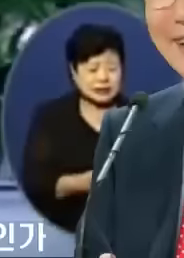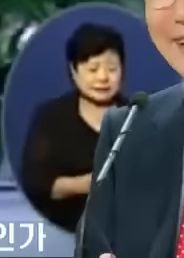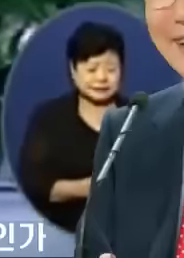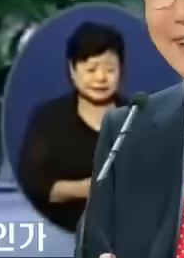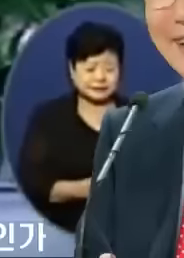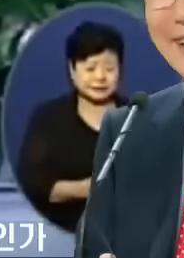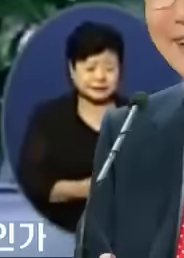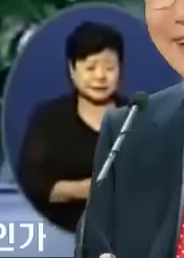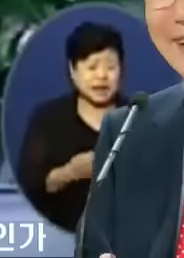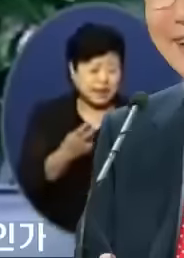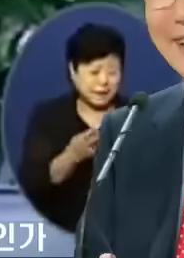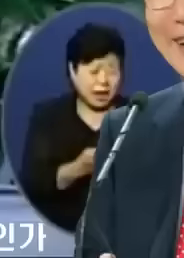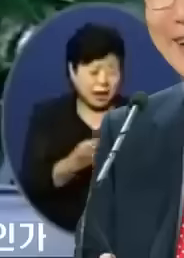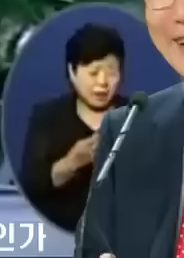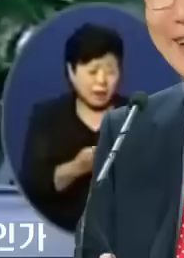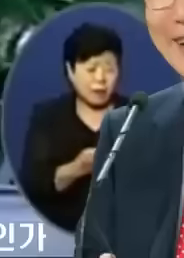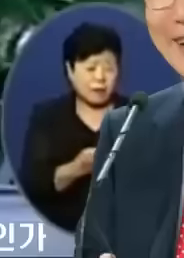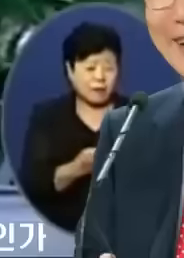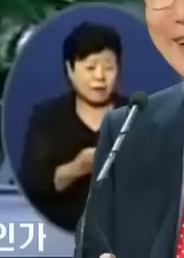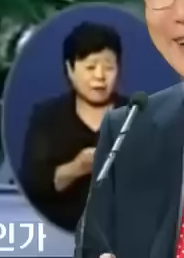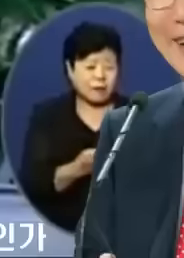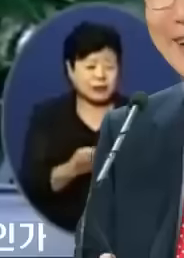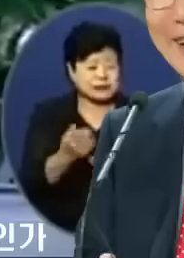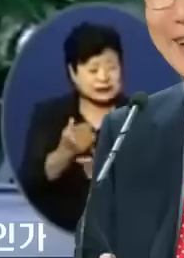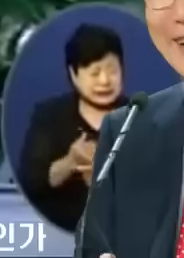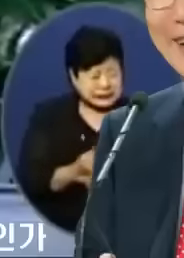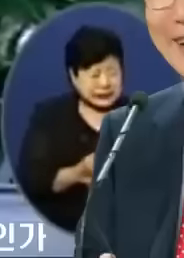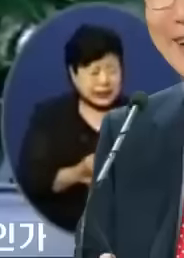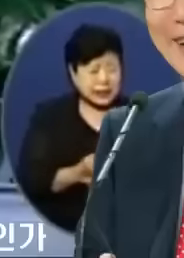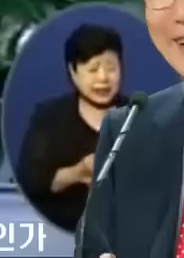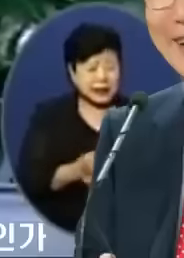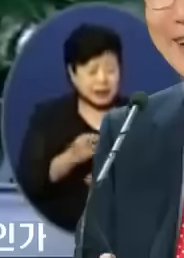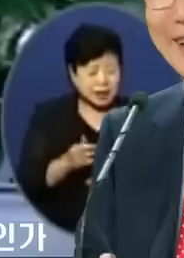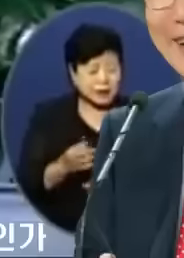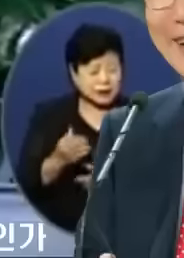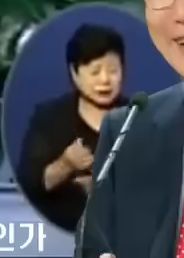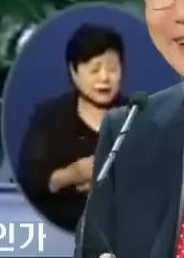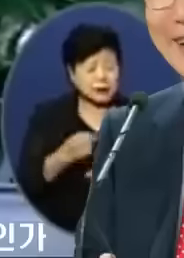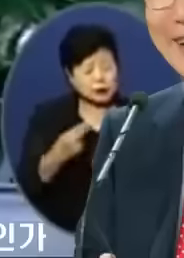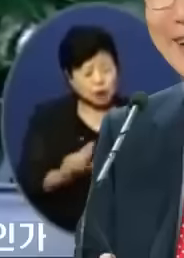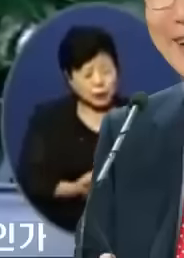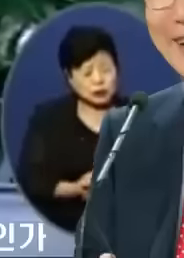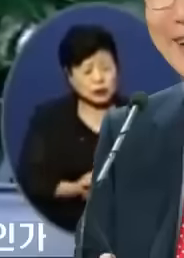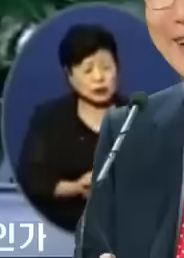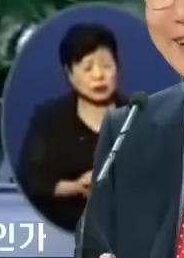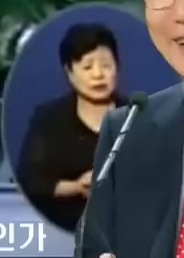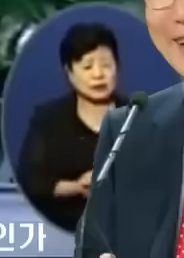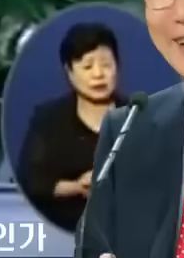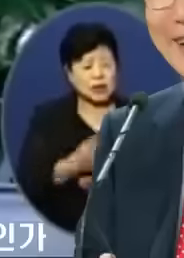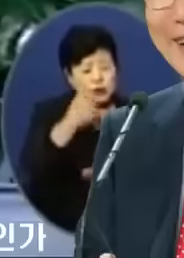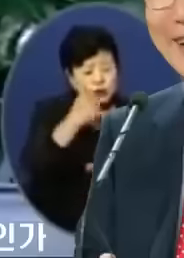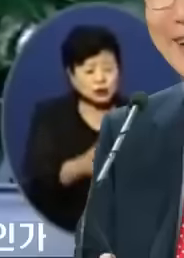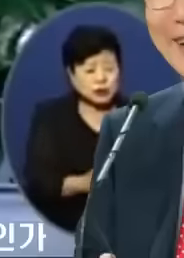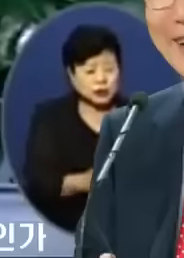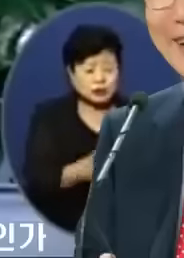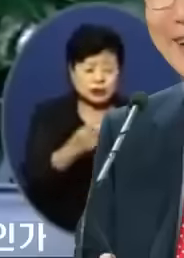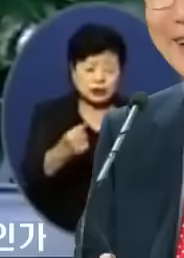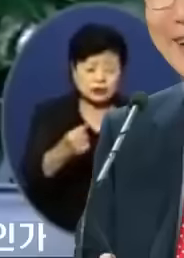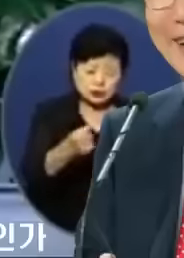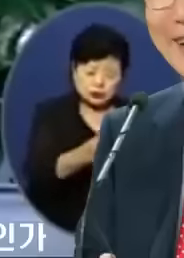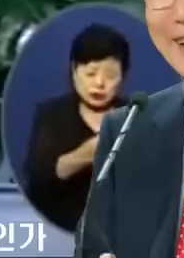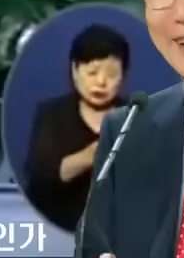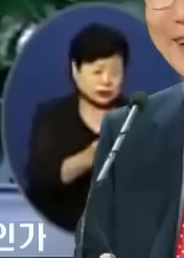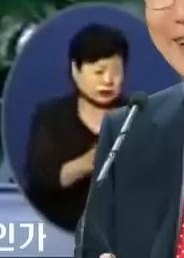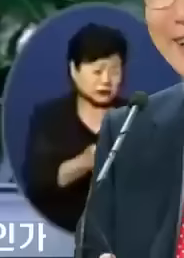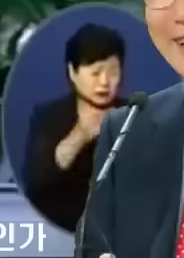각오와 수단으로 싸우다 열 번 싸워서 열 번 넘어지는 것입니다. 죄는 우리 힘으로 싸우는 것이